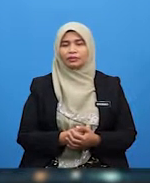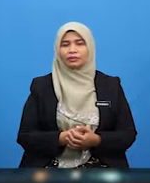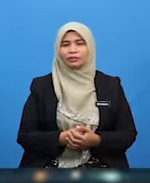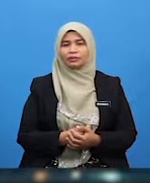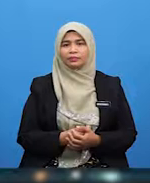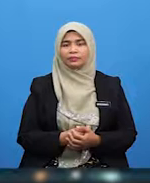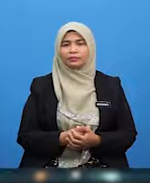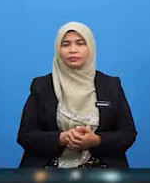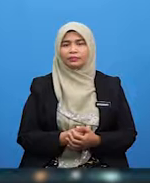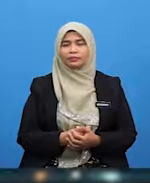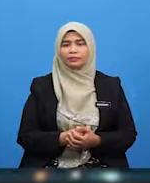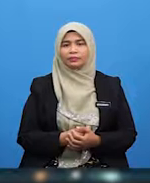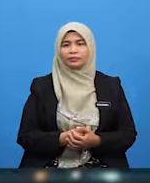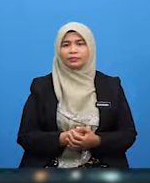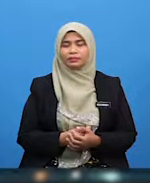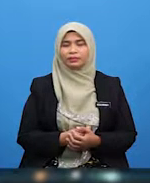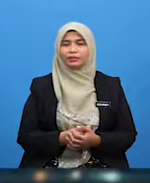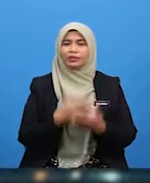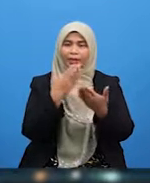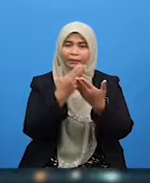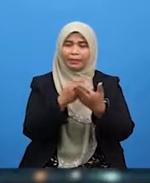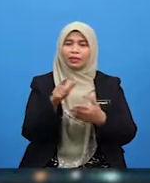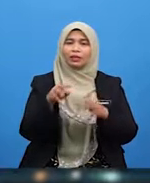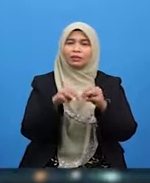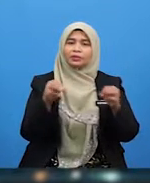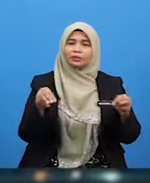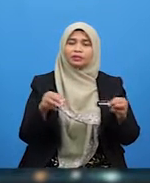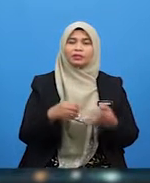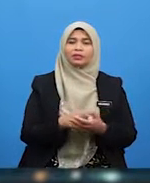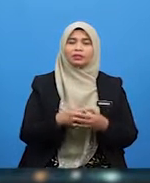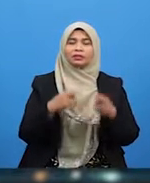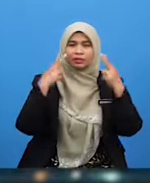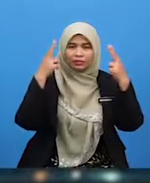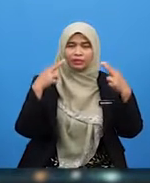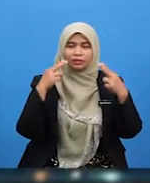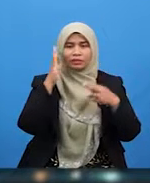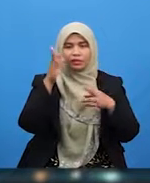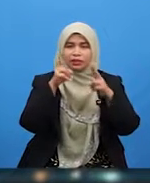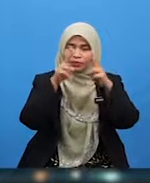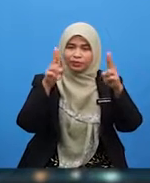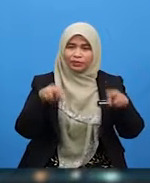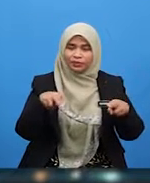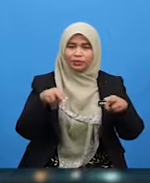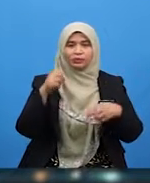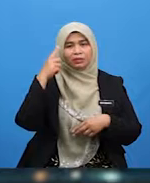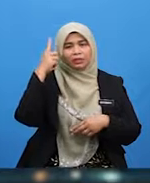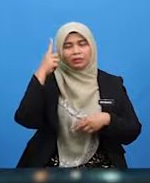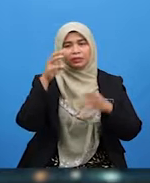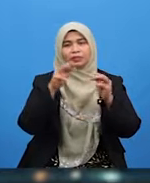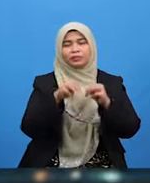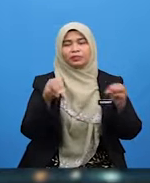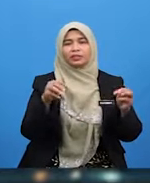masyarakat Arab Jahiliyah? Baiklah, murid-murid. Ustazah akan uji sedikit pemahaman